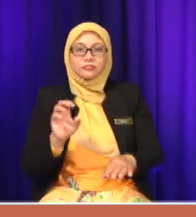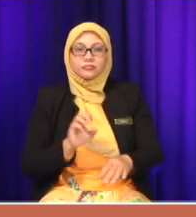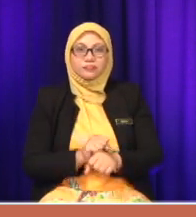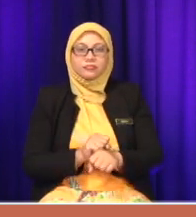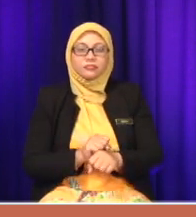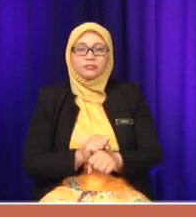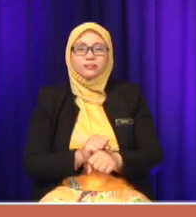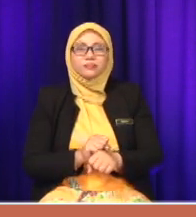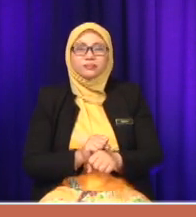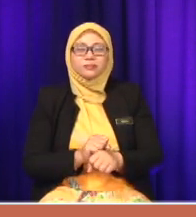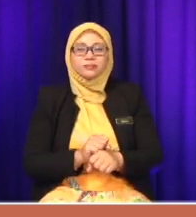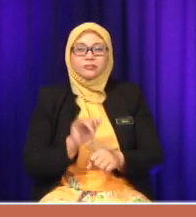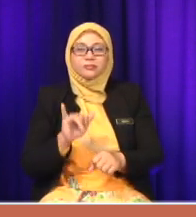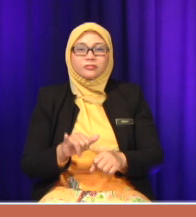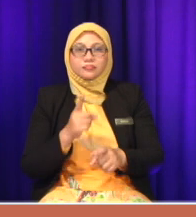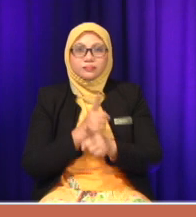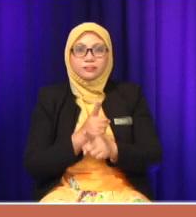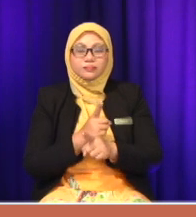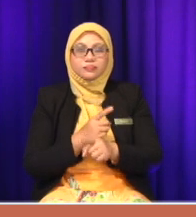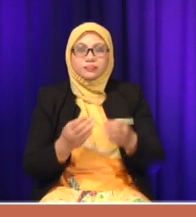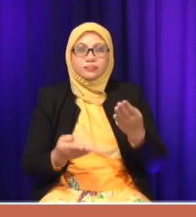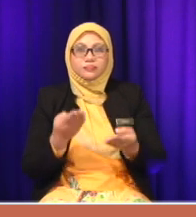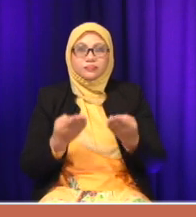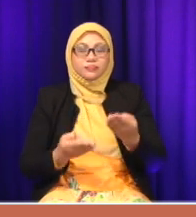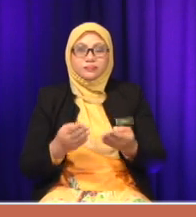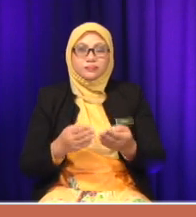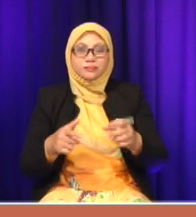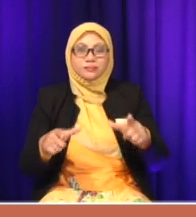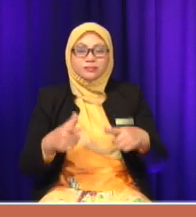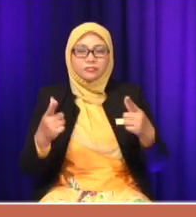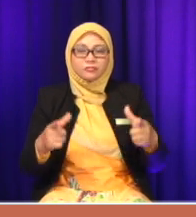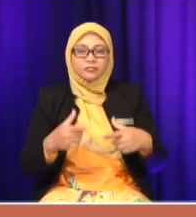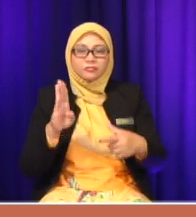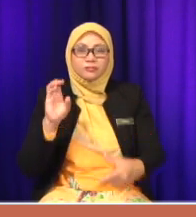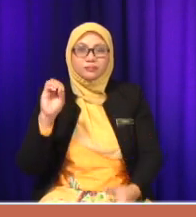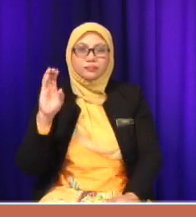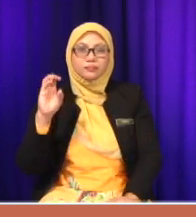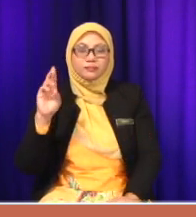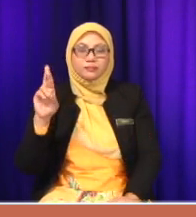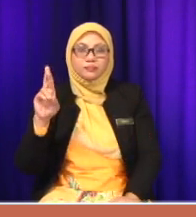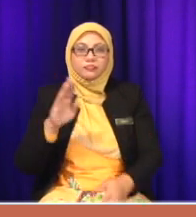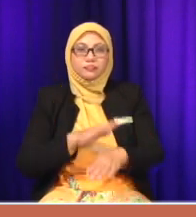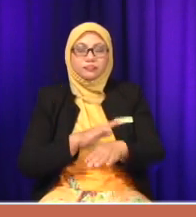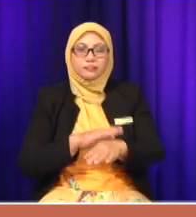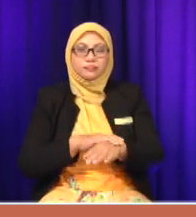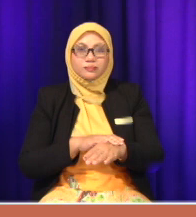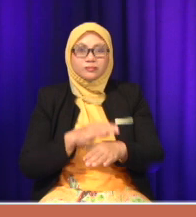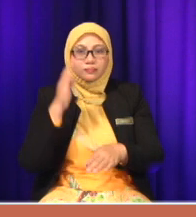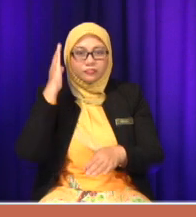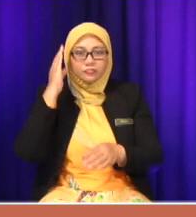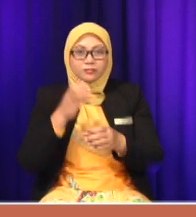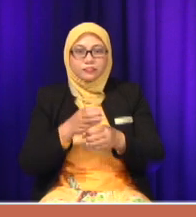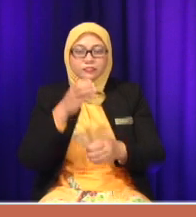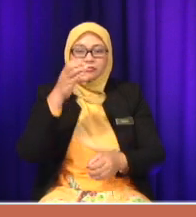lebih rendah Jadi kemungkinan berlaku kebocoran pada kepala silinder jadi kita gantikan dengan gasket dan